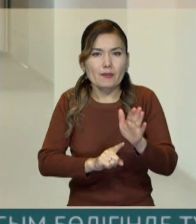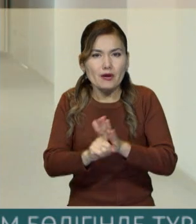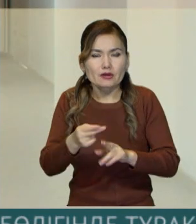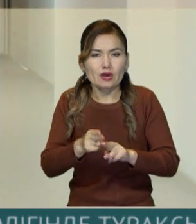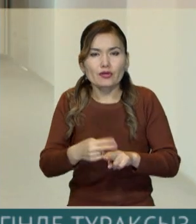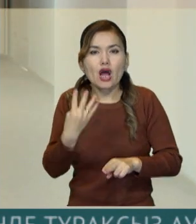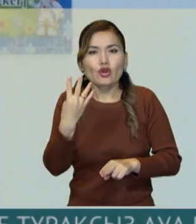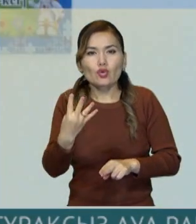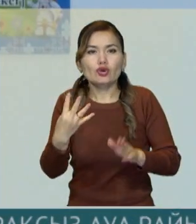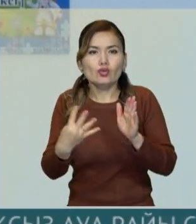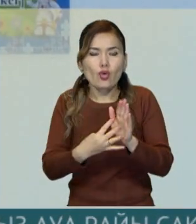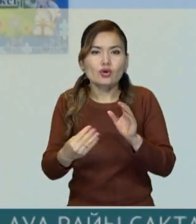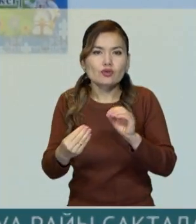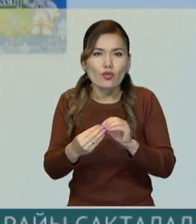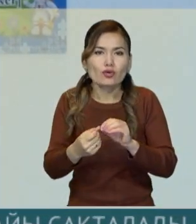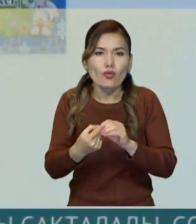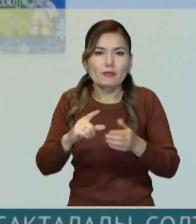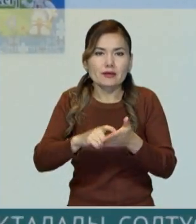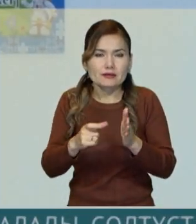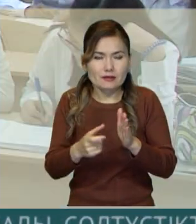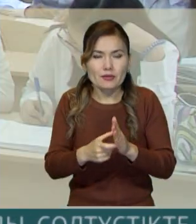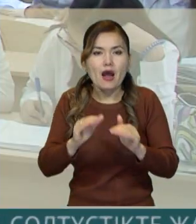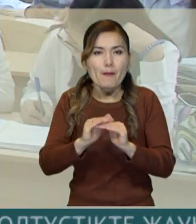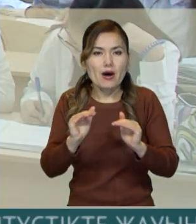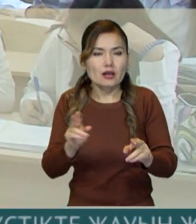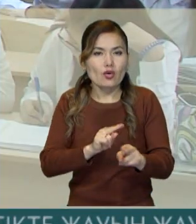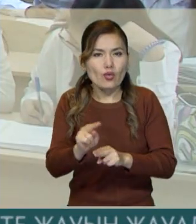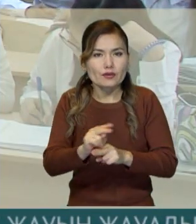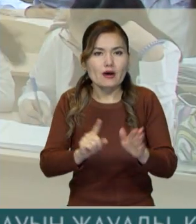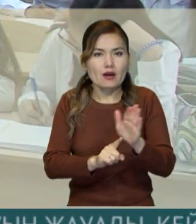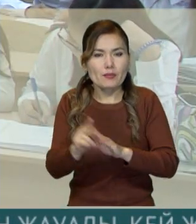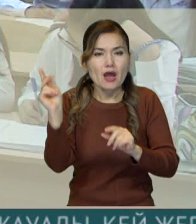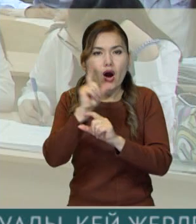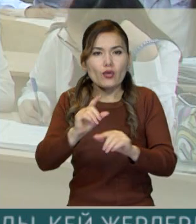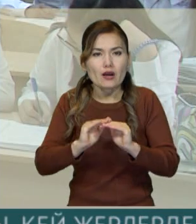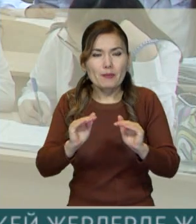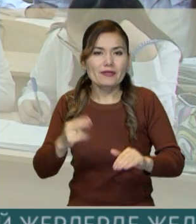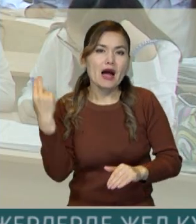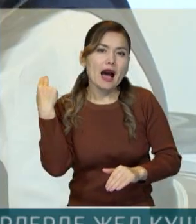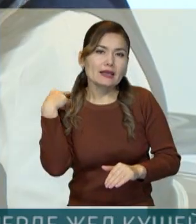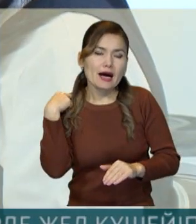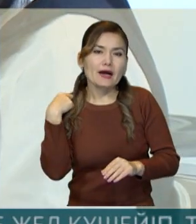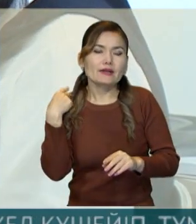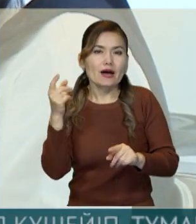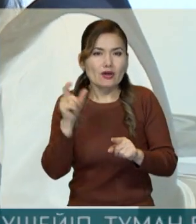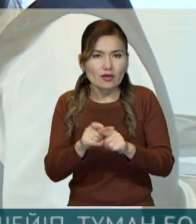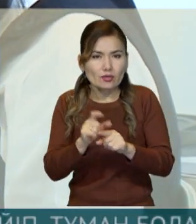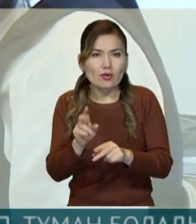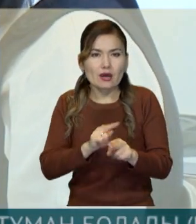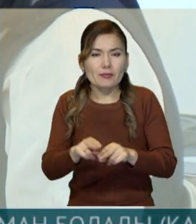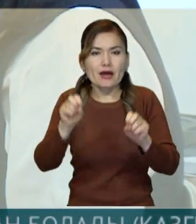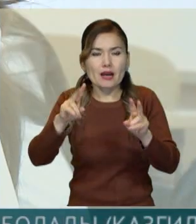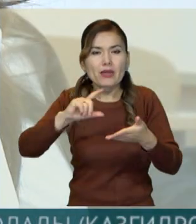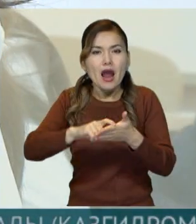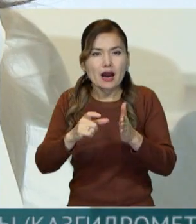мақсатта 4, 9, 10 мен 11 сыныптарда берілуде. Бүгін таңда мектепте оқушылардың латын графикасын меңгеруге арналған арнай